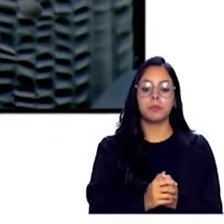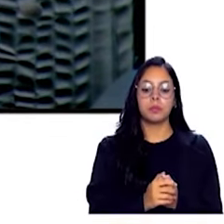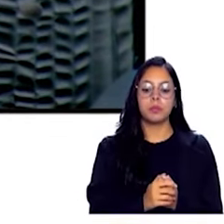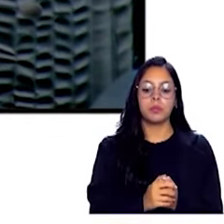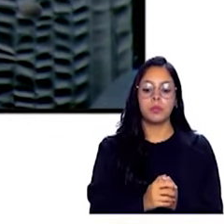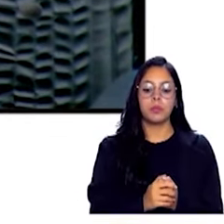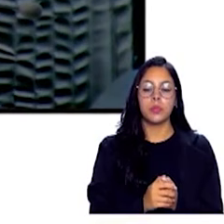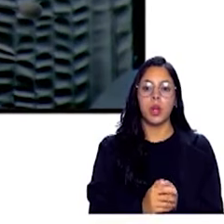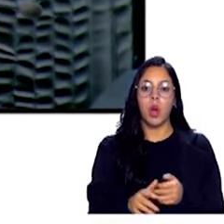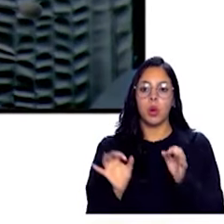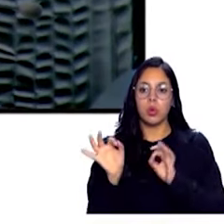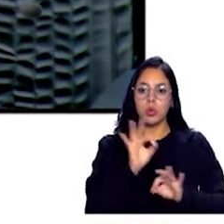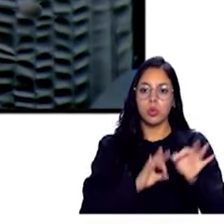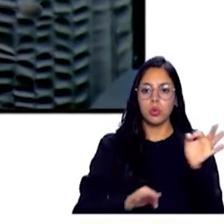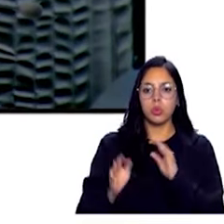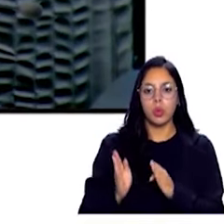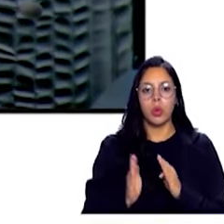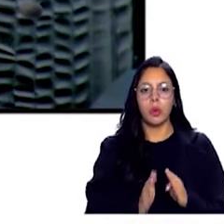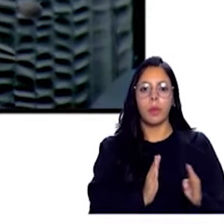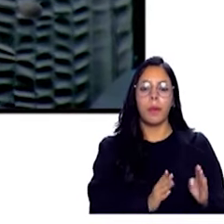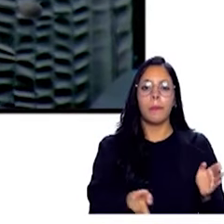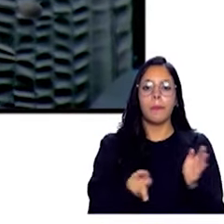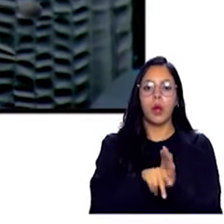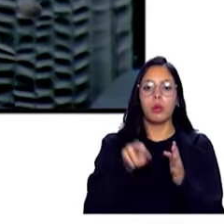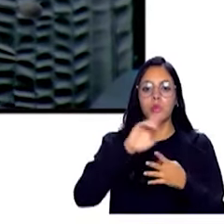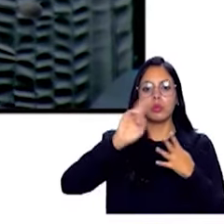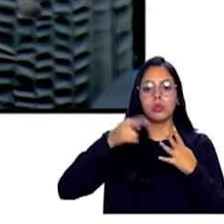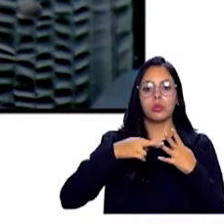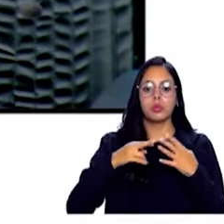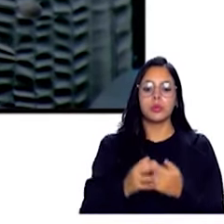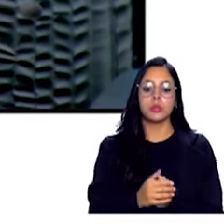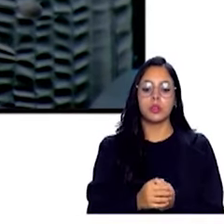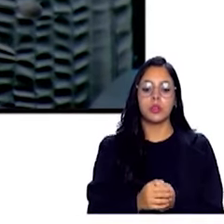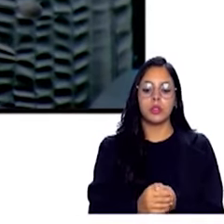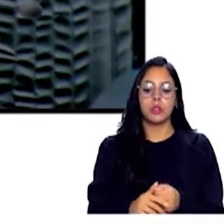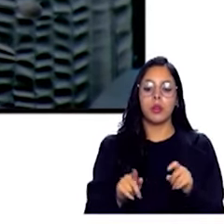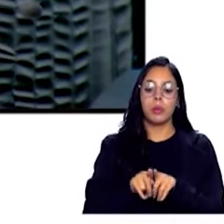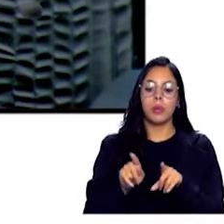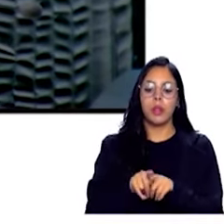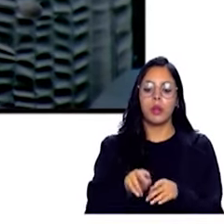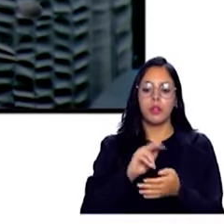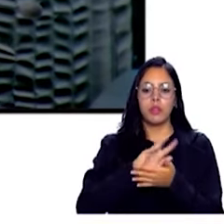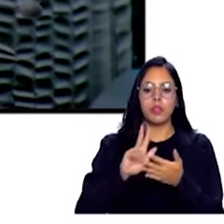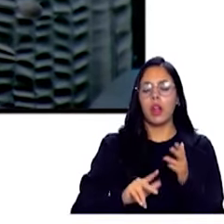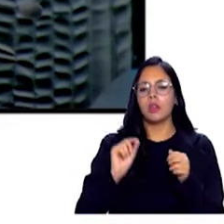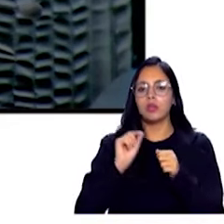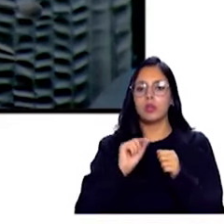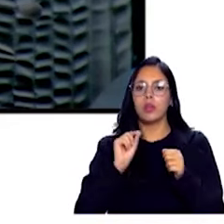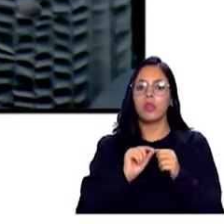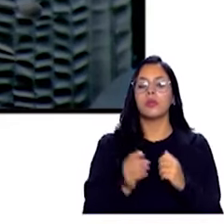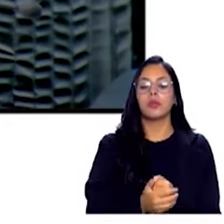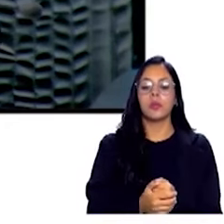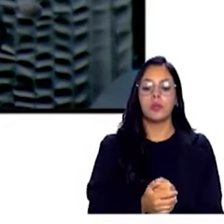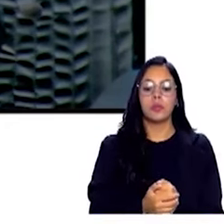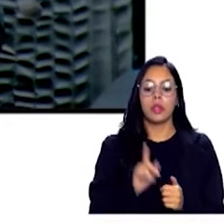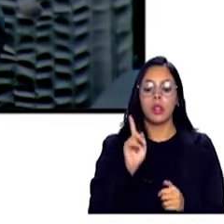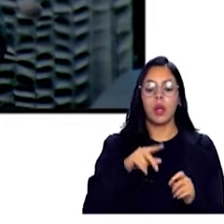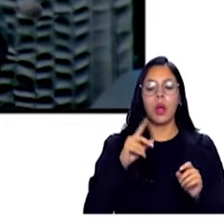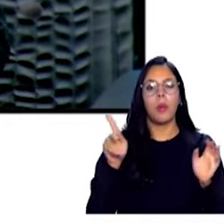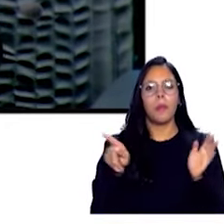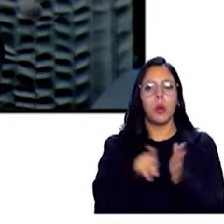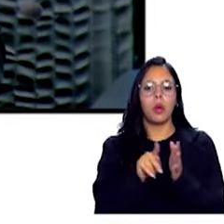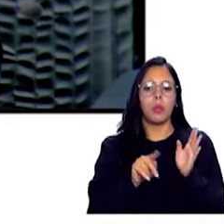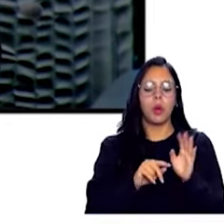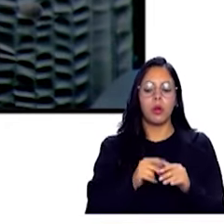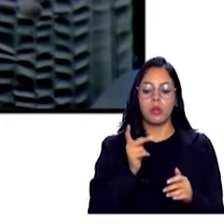me permettez cette formule nous parlons le même langage Il s'agit pas ICI de Dire que Il Y A une espce de Club